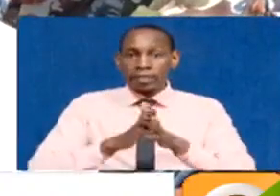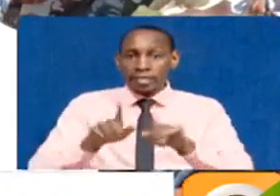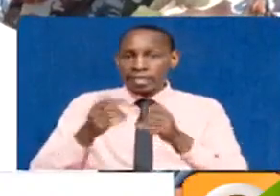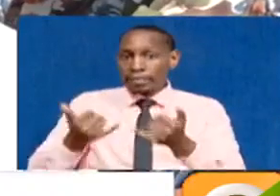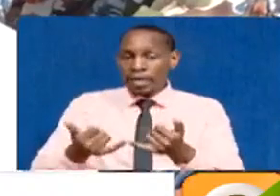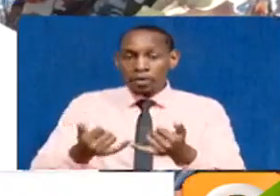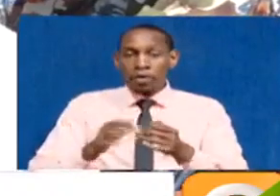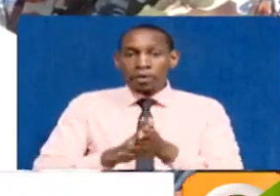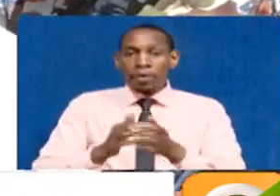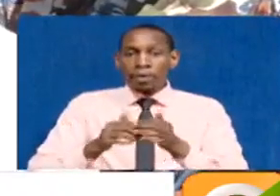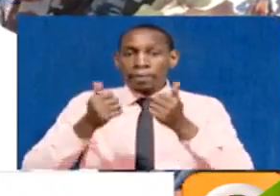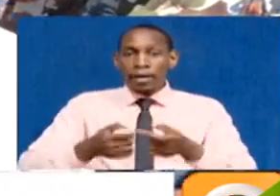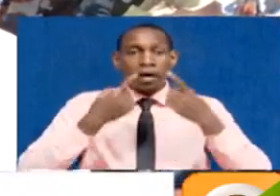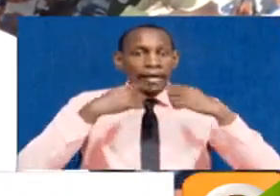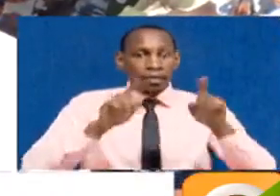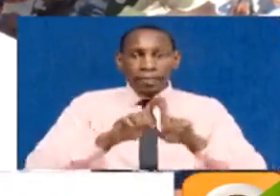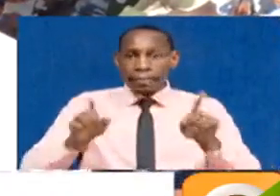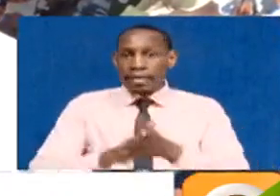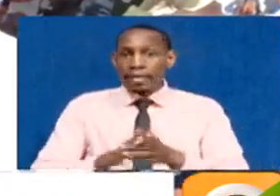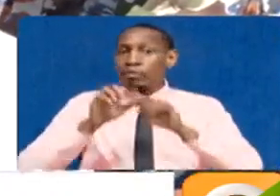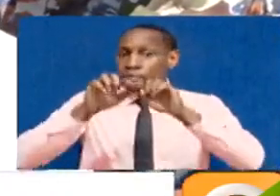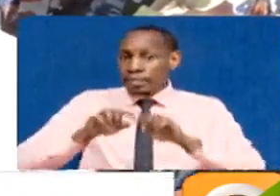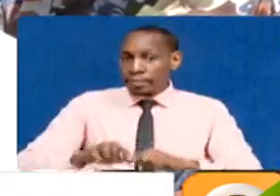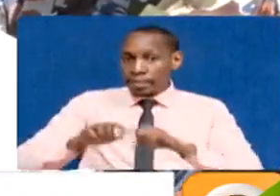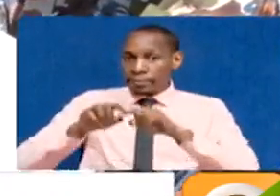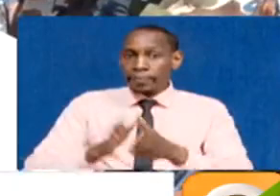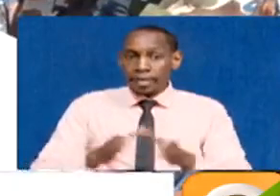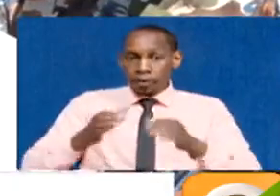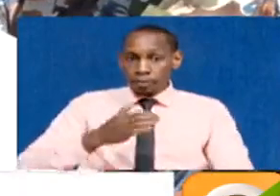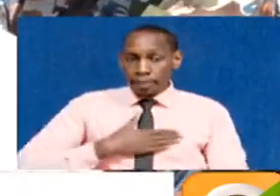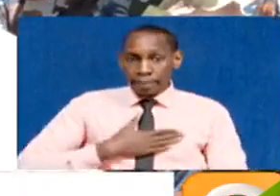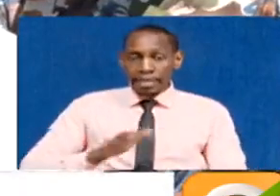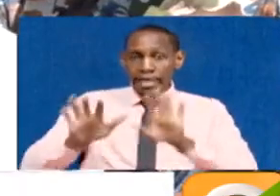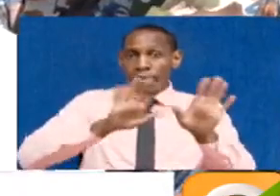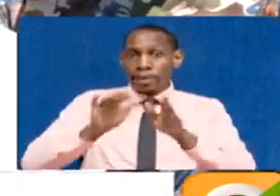Paka sahihi hajatoa kauli yoyote. Lakini kulingana na chama changu cha